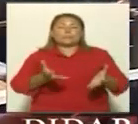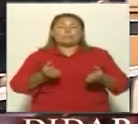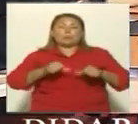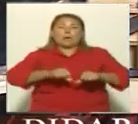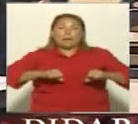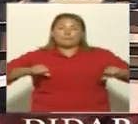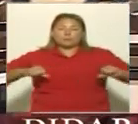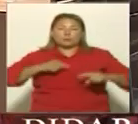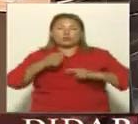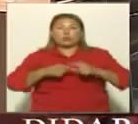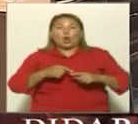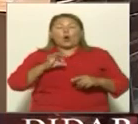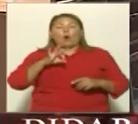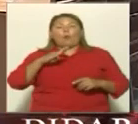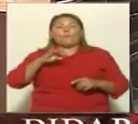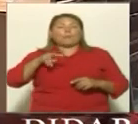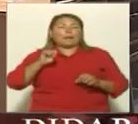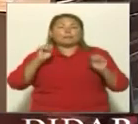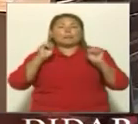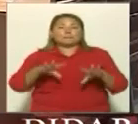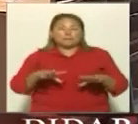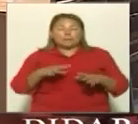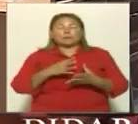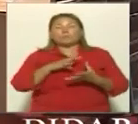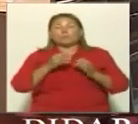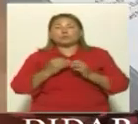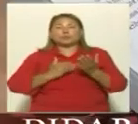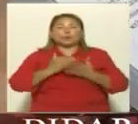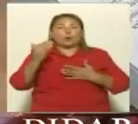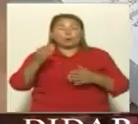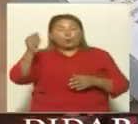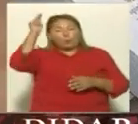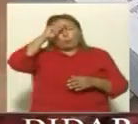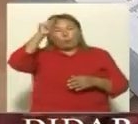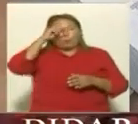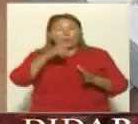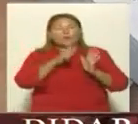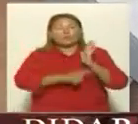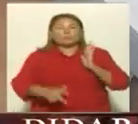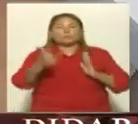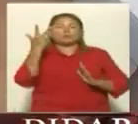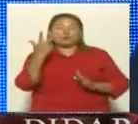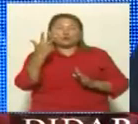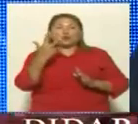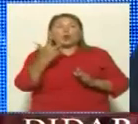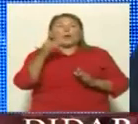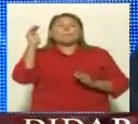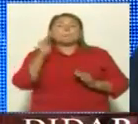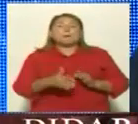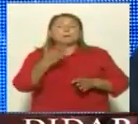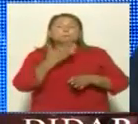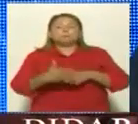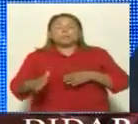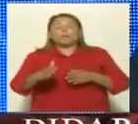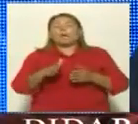комиссиялары арқылы офлайн тапсыра алады. Айта кетейік, еліміздегі жоғары оқу орындарының барлығына 73 000 грант бөлінді. Оның басым